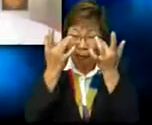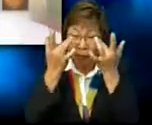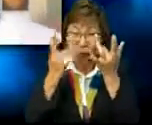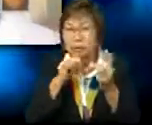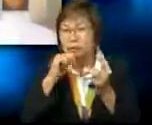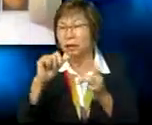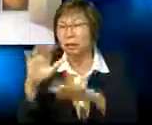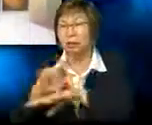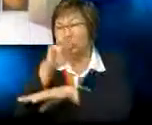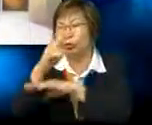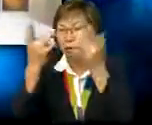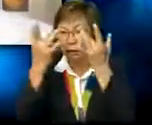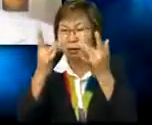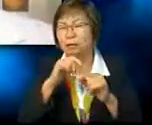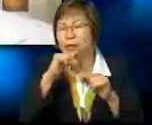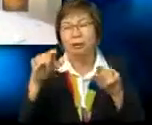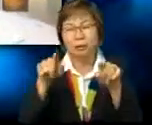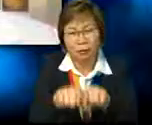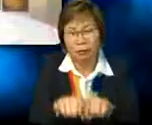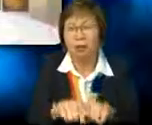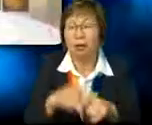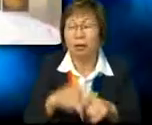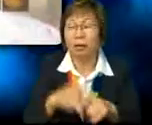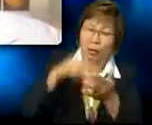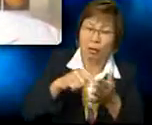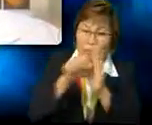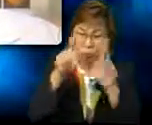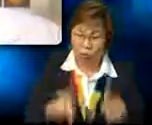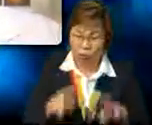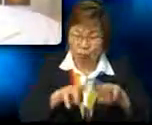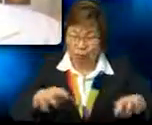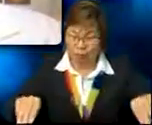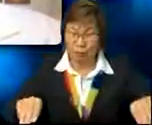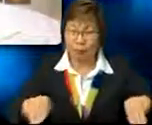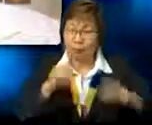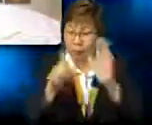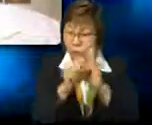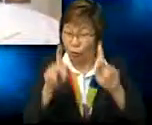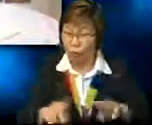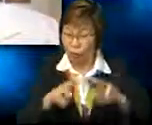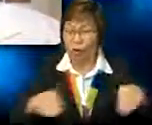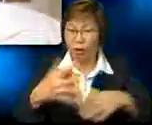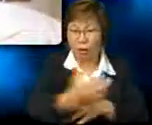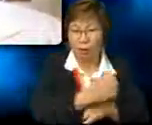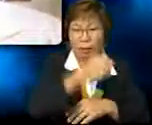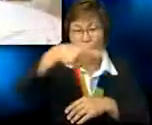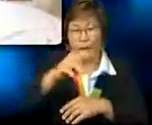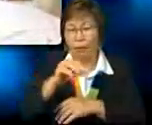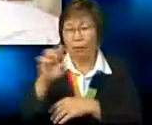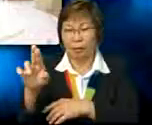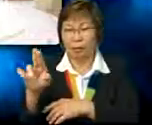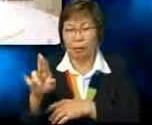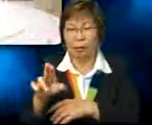tak pernah pakai kanta lekap. Ya, baru-baru ini terdapat seorang pelajar yang terpaksa mengambil PMR-nya di